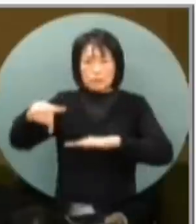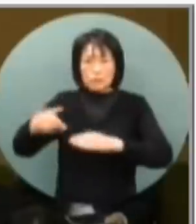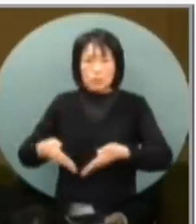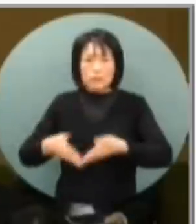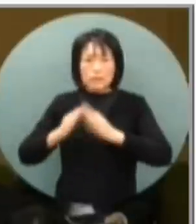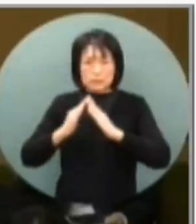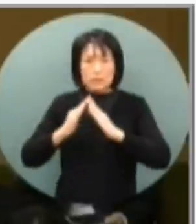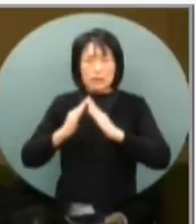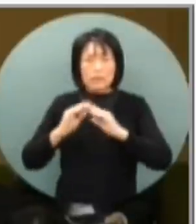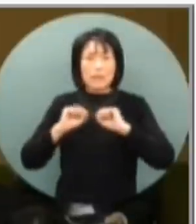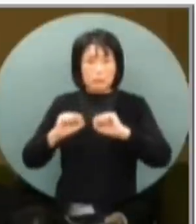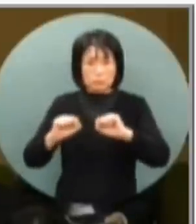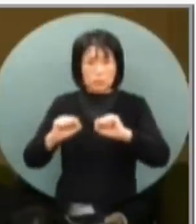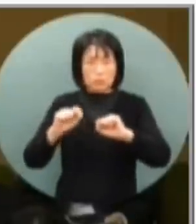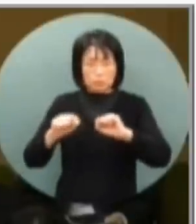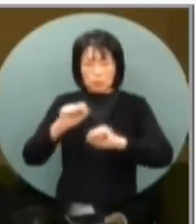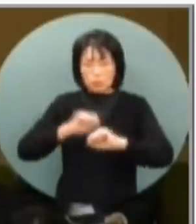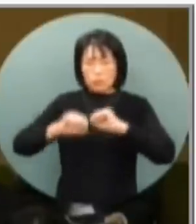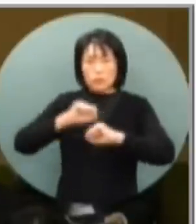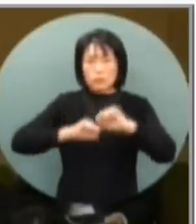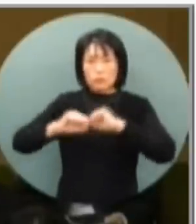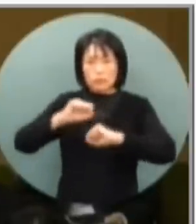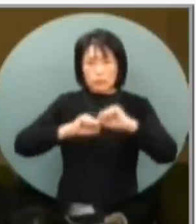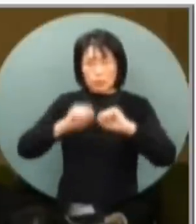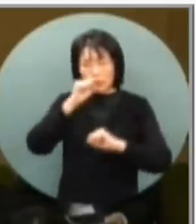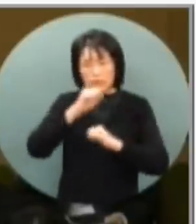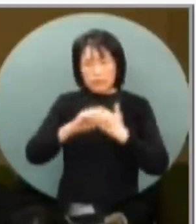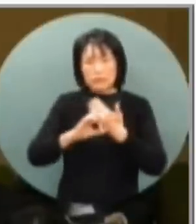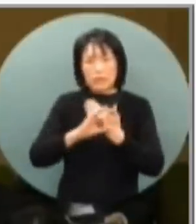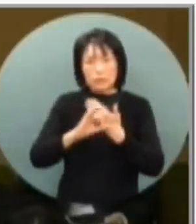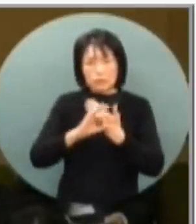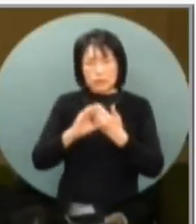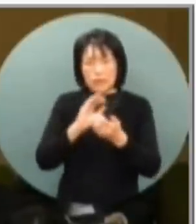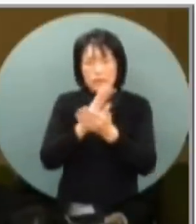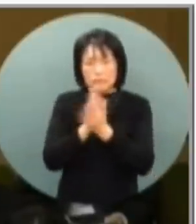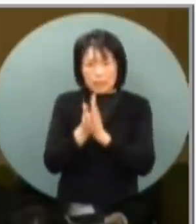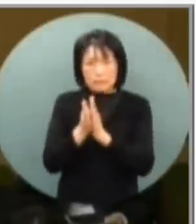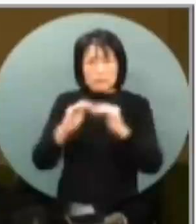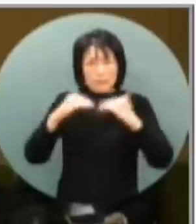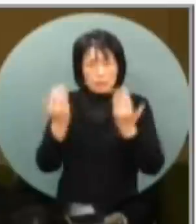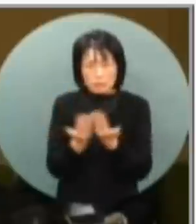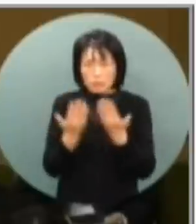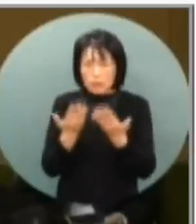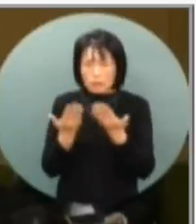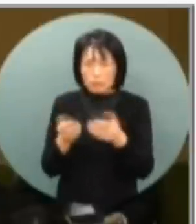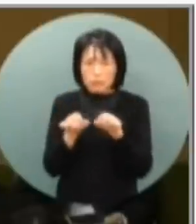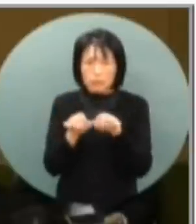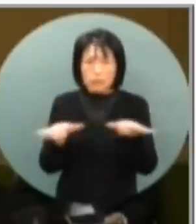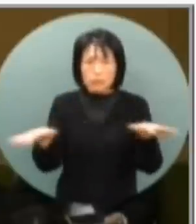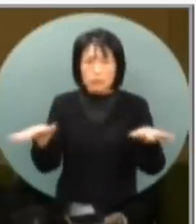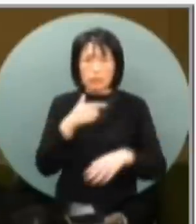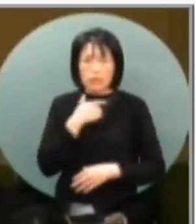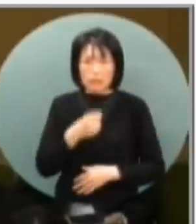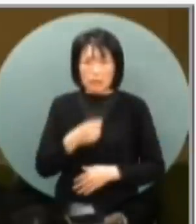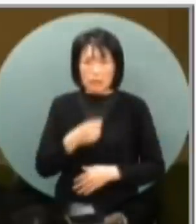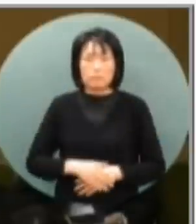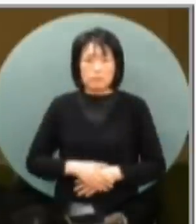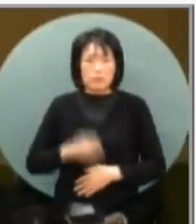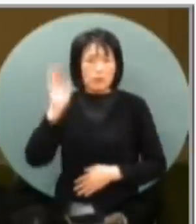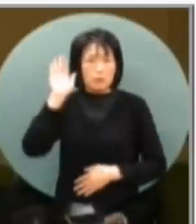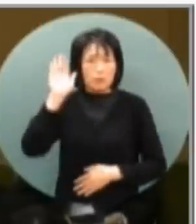もありまして、こうした取り組みをですねいい例として県下の学校にも広げていきたいというふうに思っております。今後と